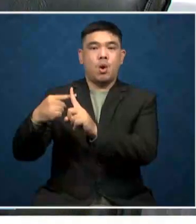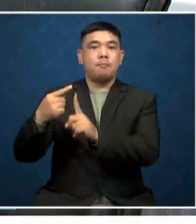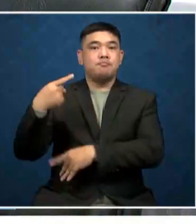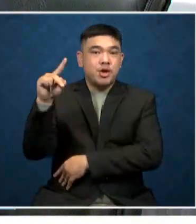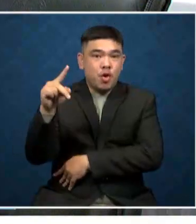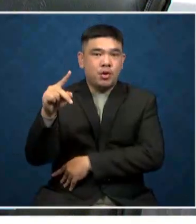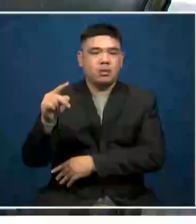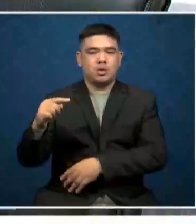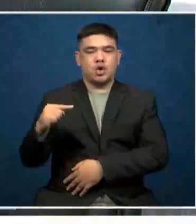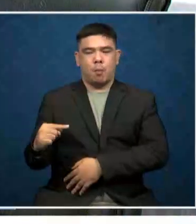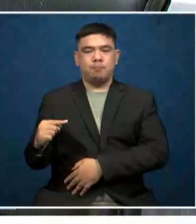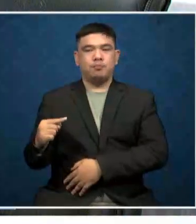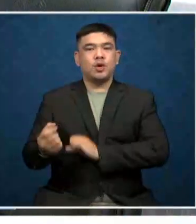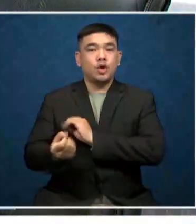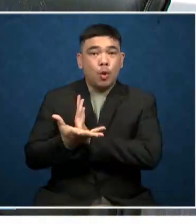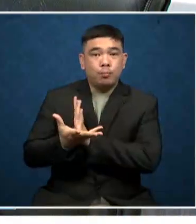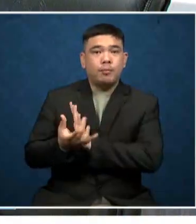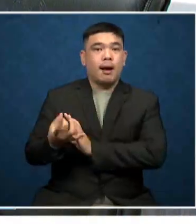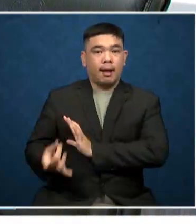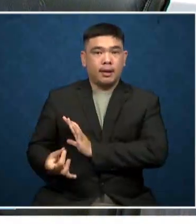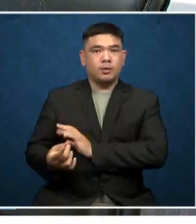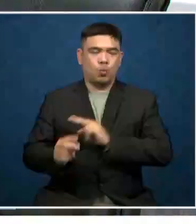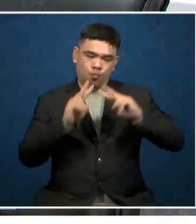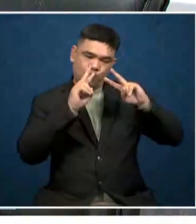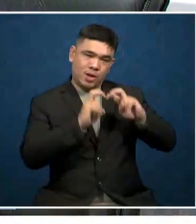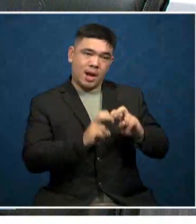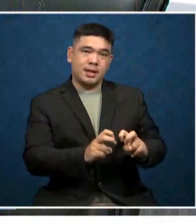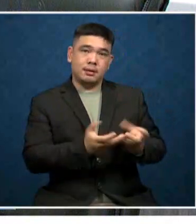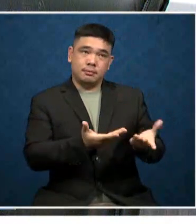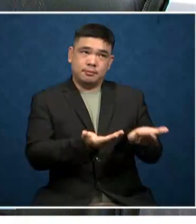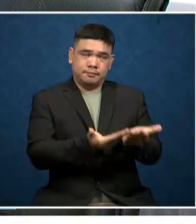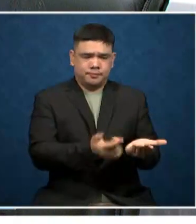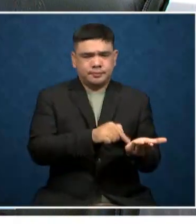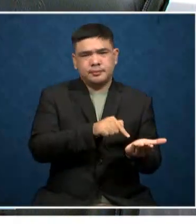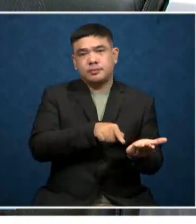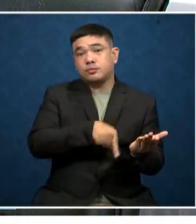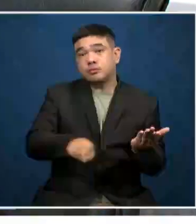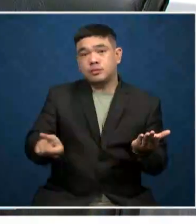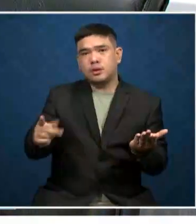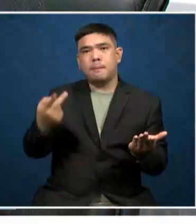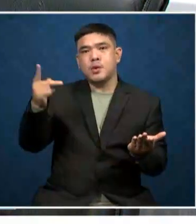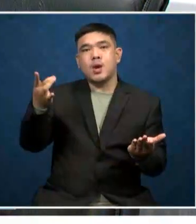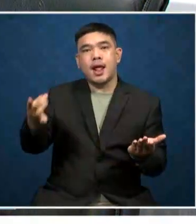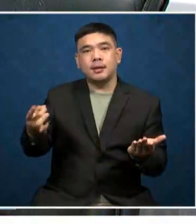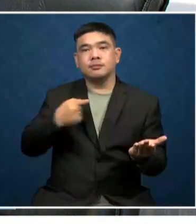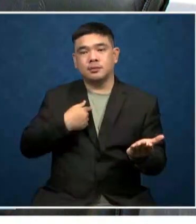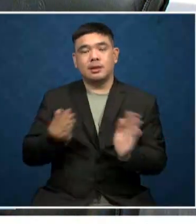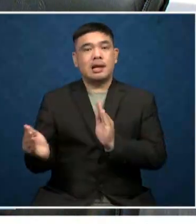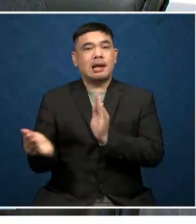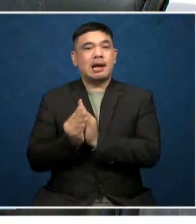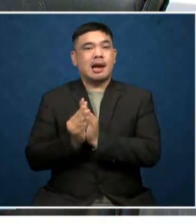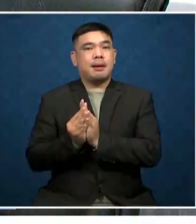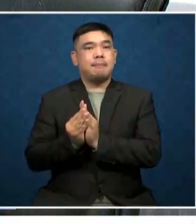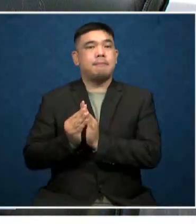ลบทั้งหมดที่ประมวลมานะฮะทำการวิจัยมาหรือสำรวจมาเนี่ยจะเป็นอย่างไรส่วนคะแนนนิยมเนี่ยผม